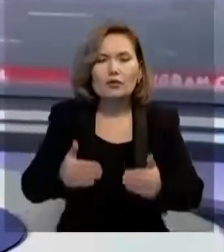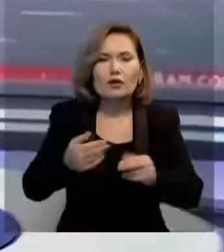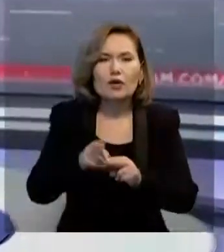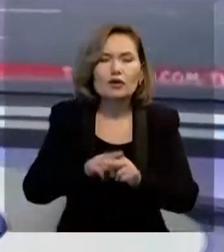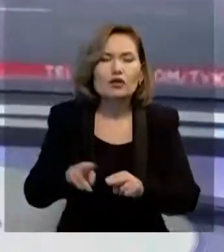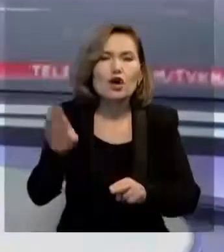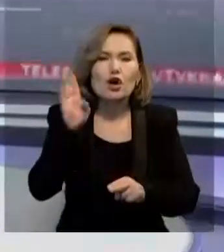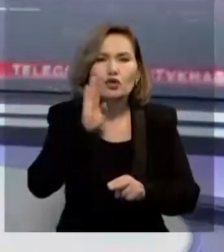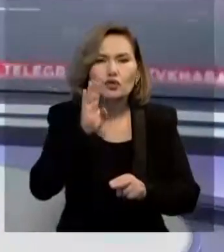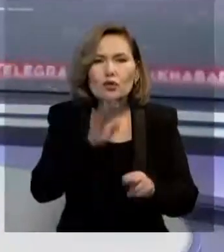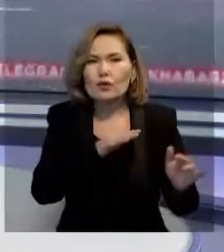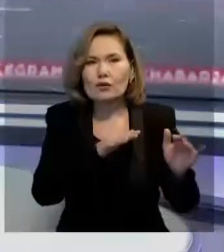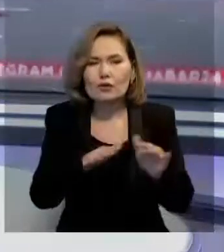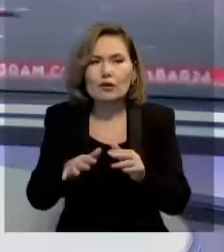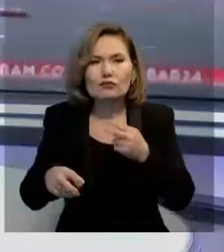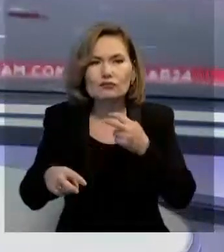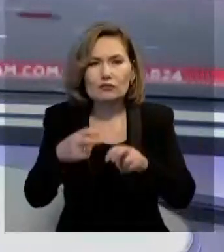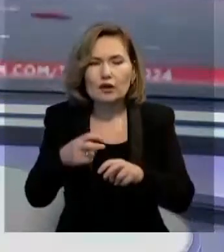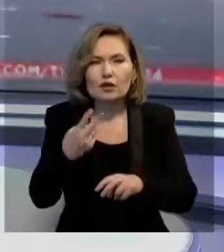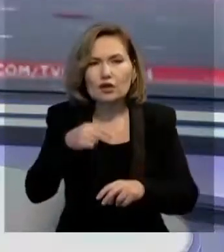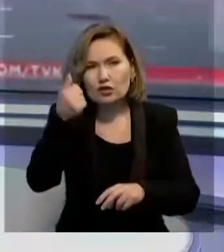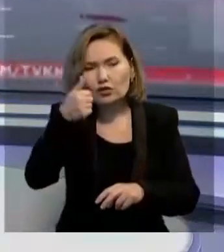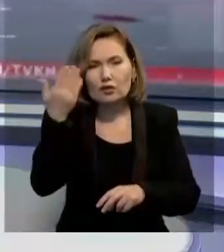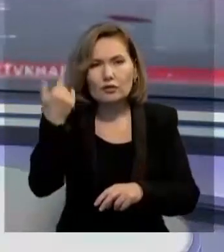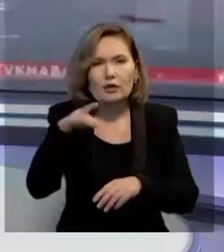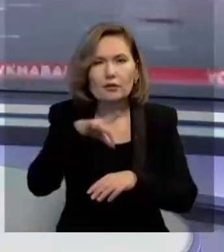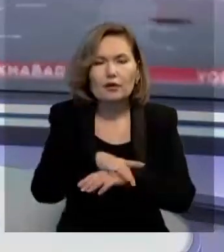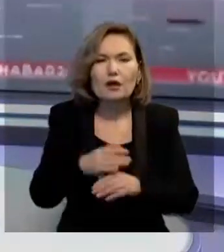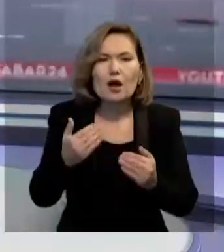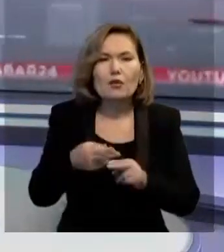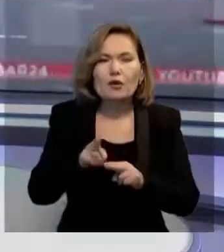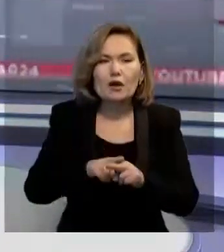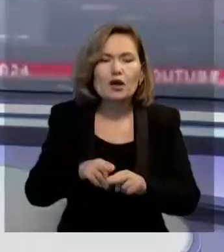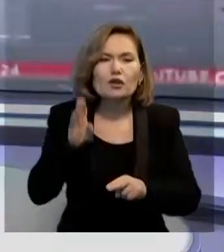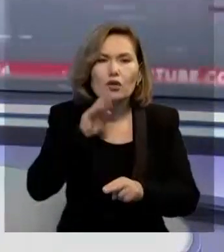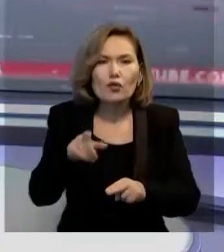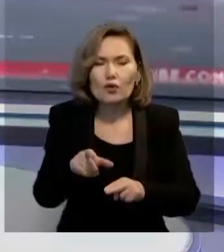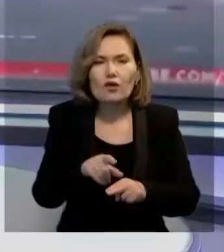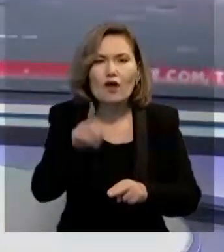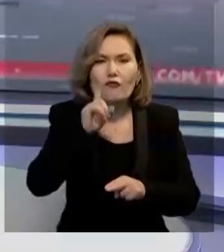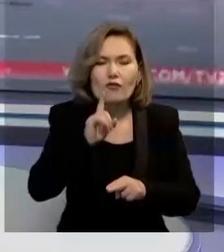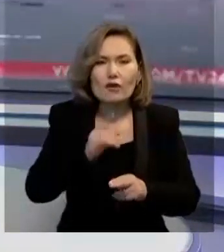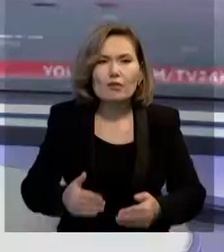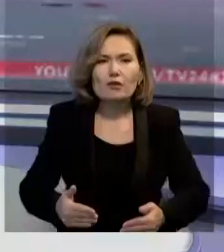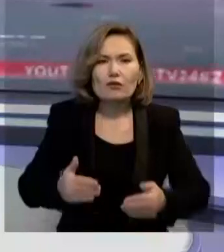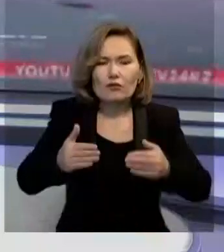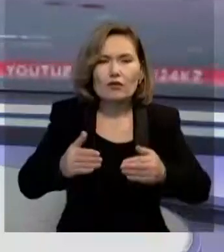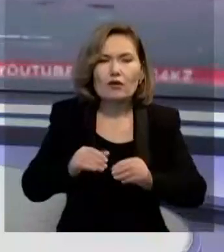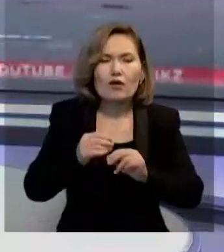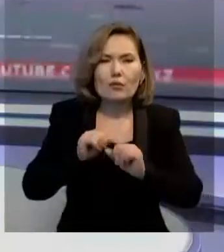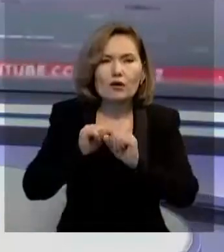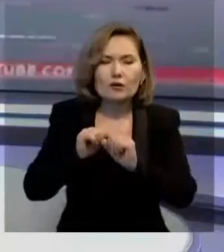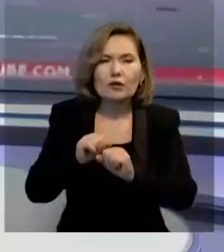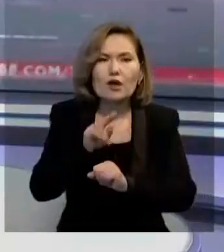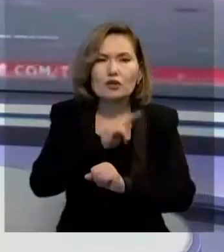шая бастағаны осыдан 2 жыл бұрын байқалған. Бүгінде Сырдария өзені уақытша бөгелді, ал теңізге су қалай түсіп жатыр?